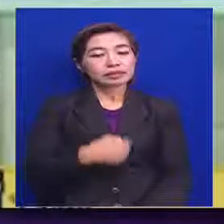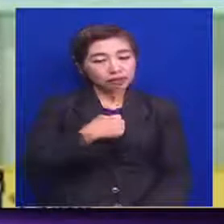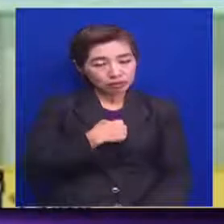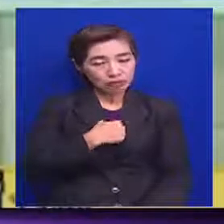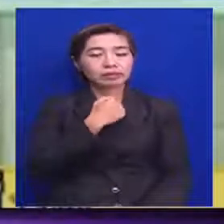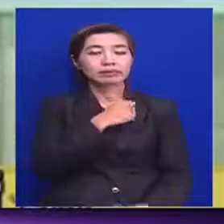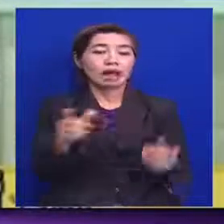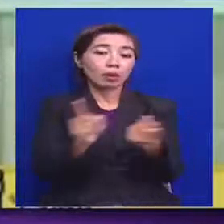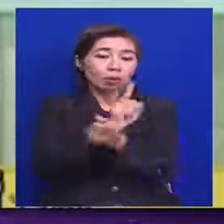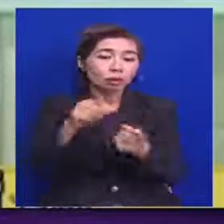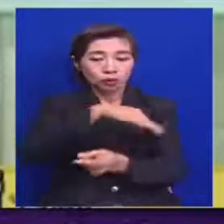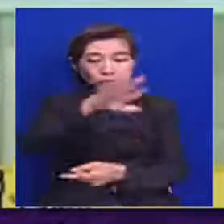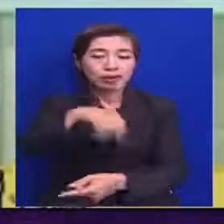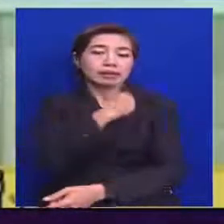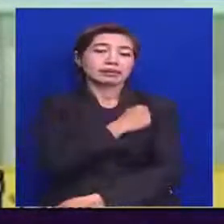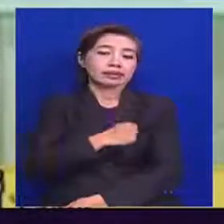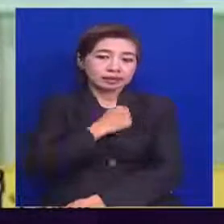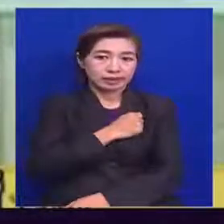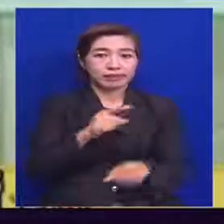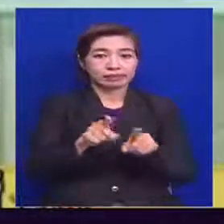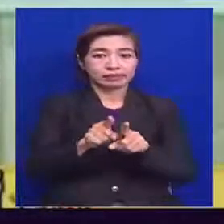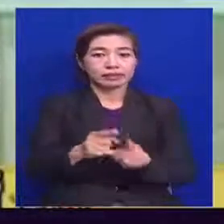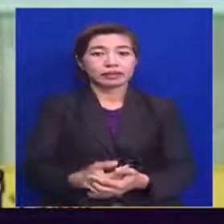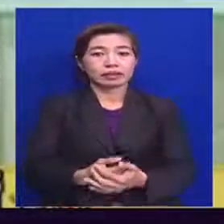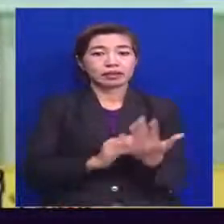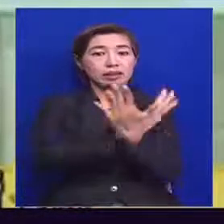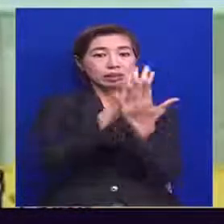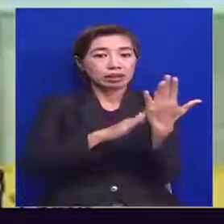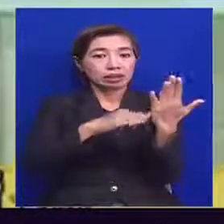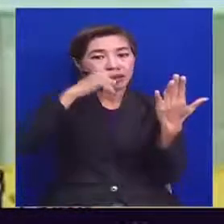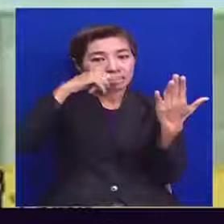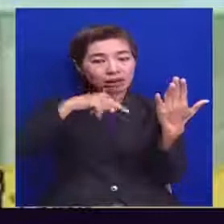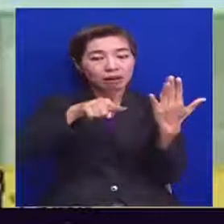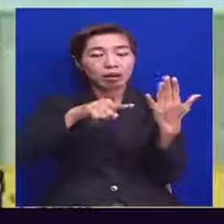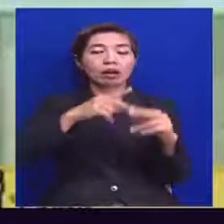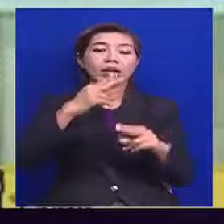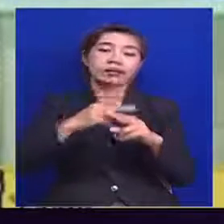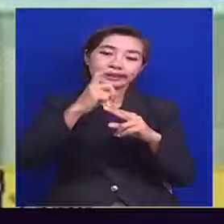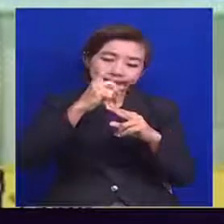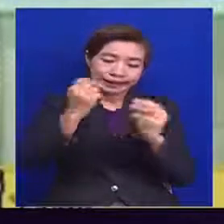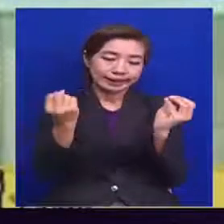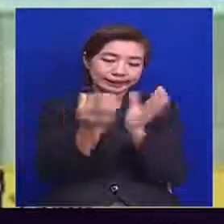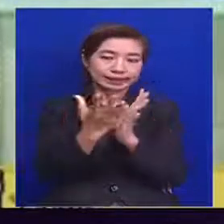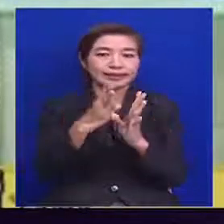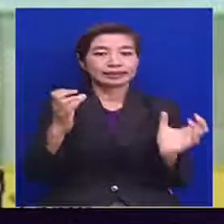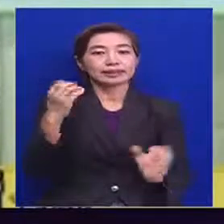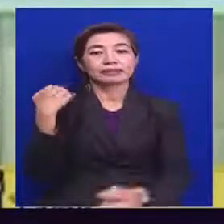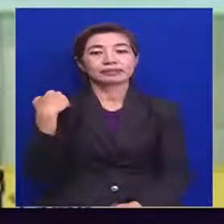ใจและประเทศชาติของเราก็จะเสียหาย